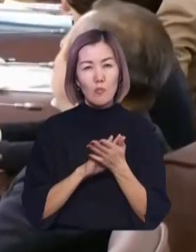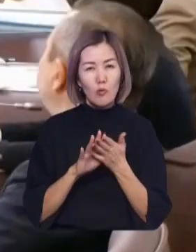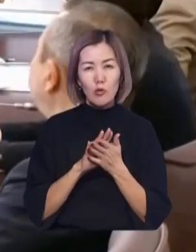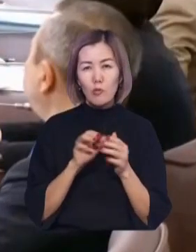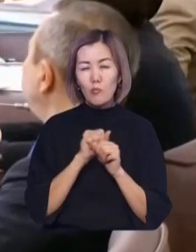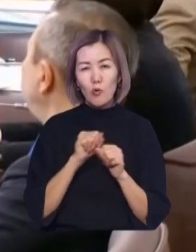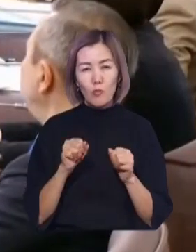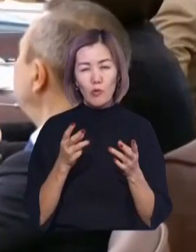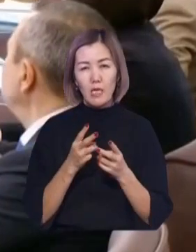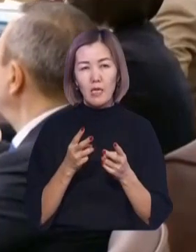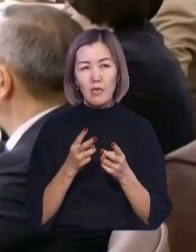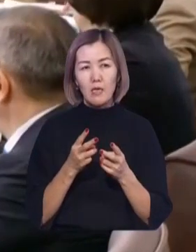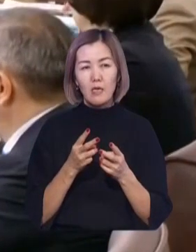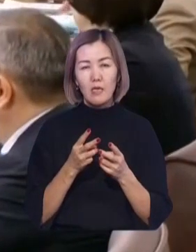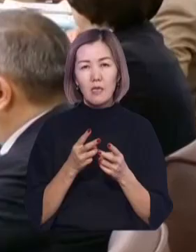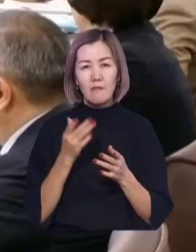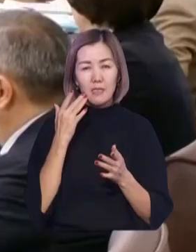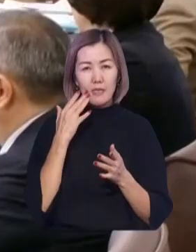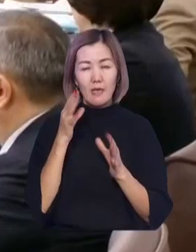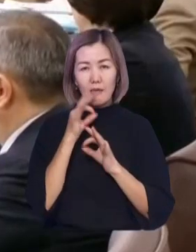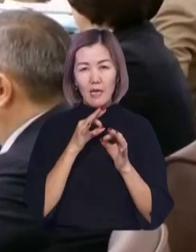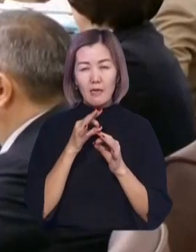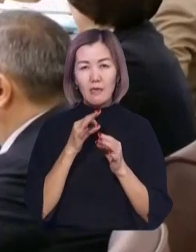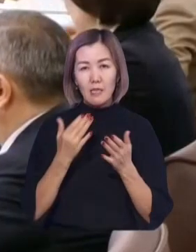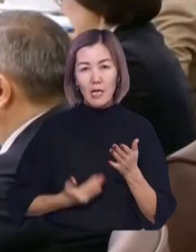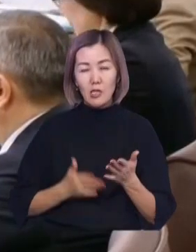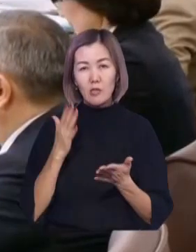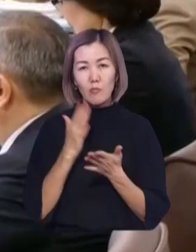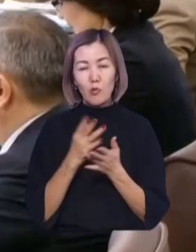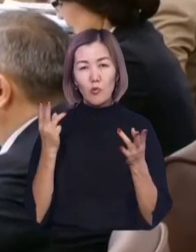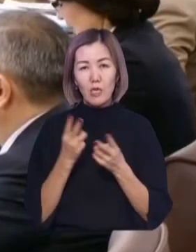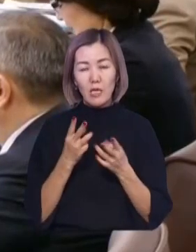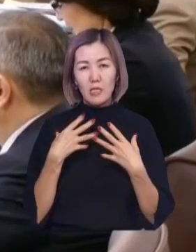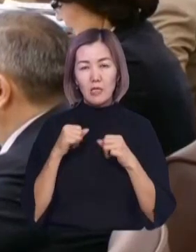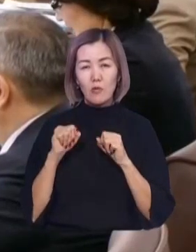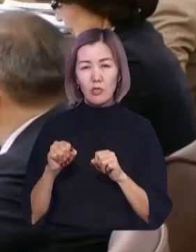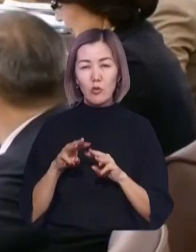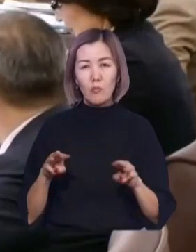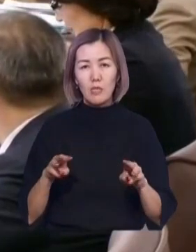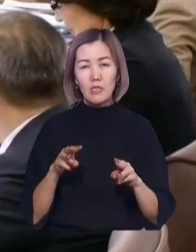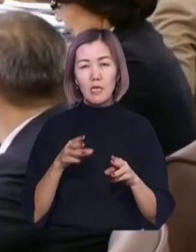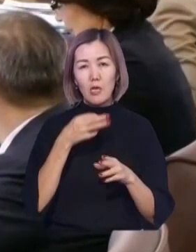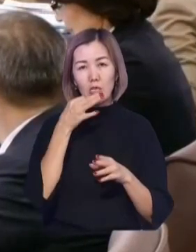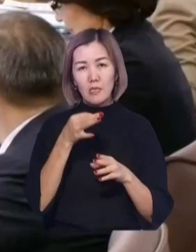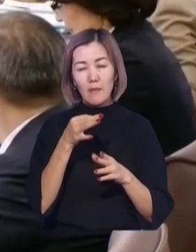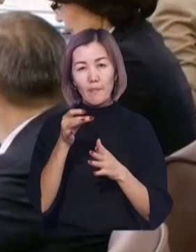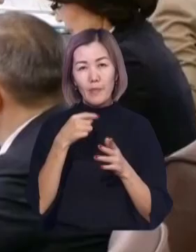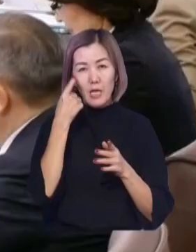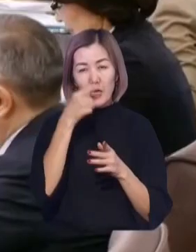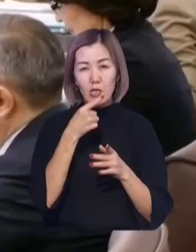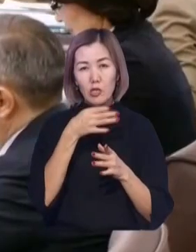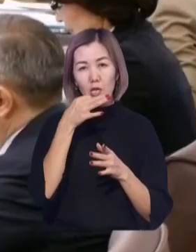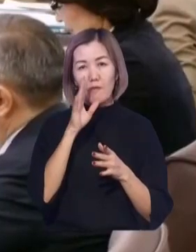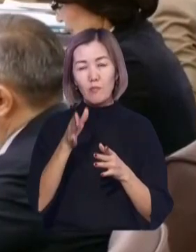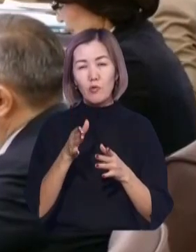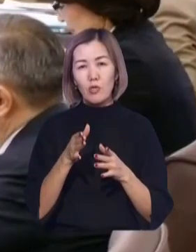керек. Бұған денсаулық сақтау министрі мен СК фармация басшысы тікелей жауап береді. Жалпы